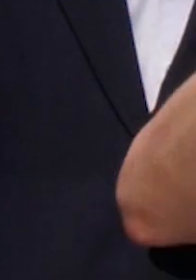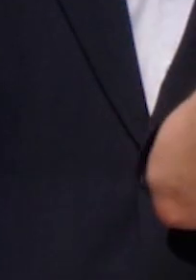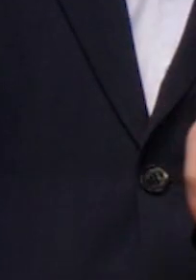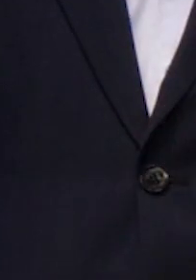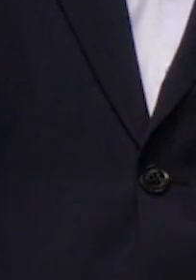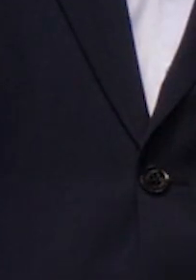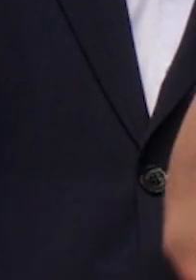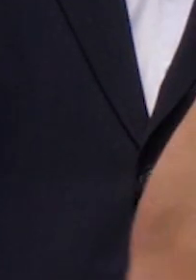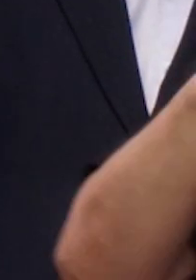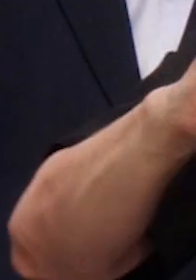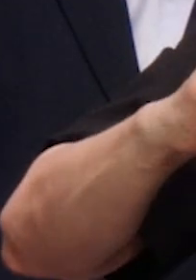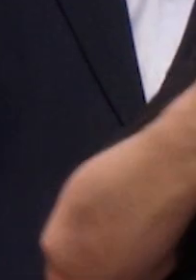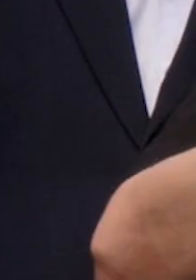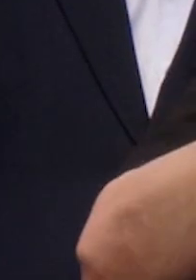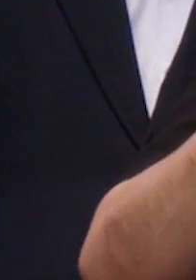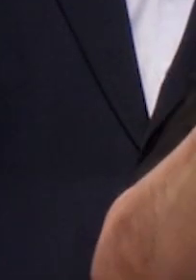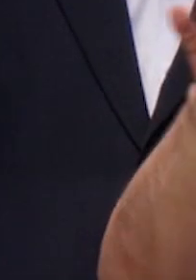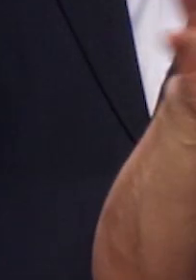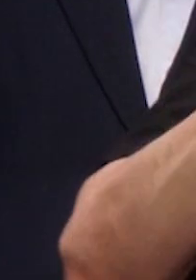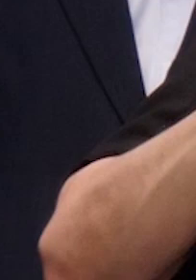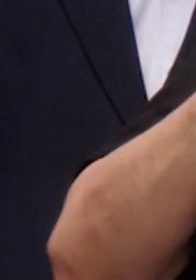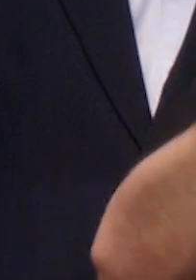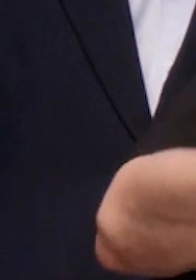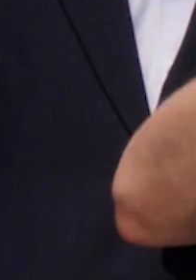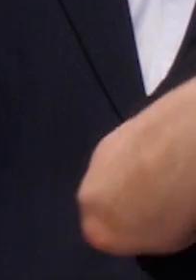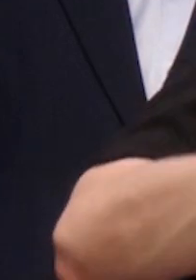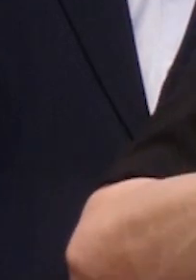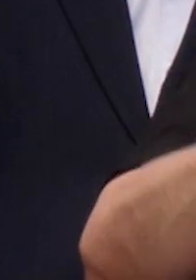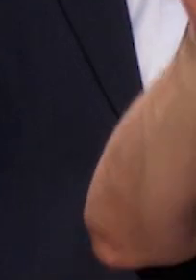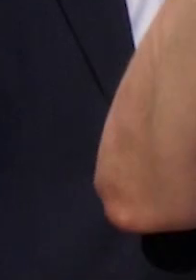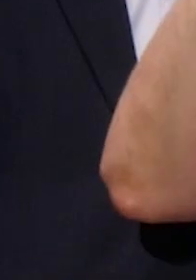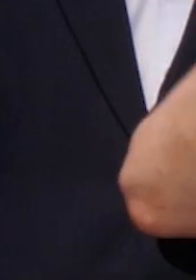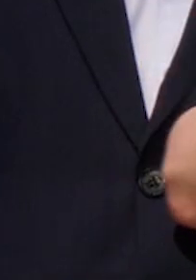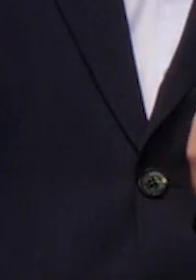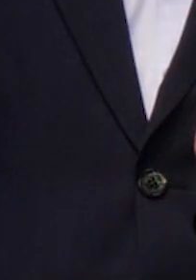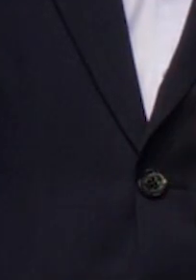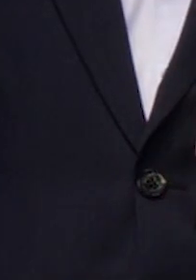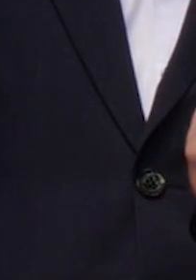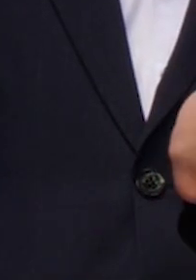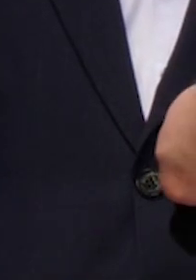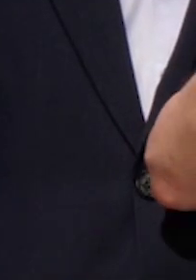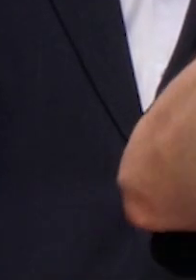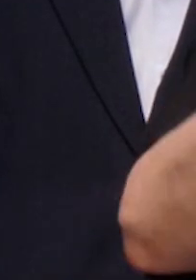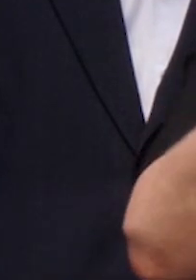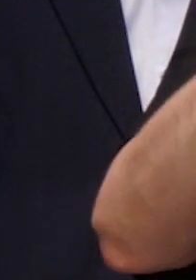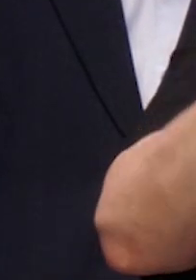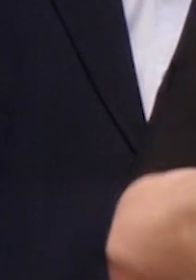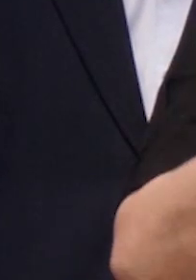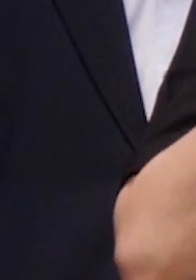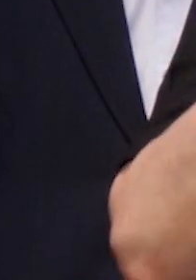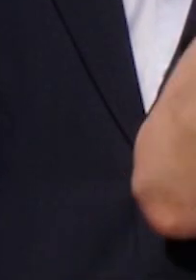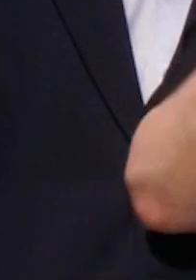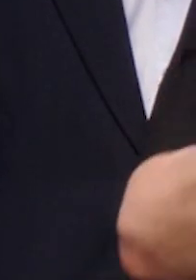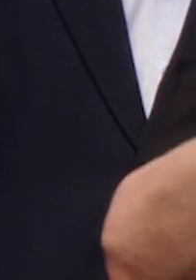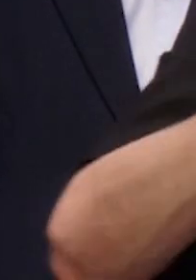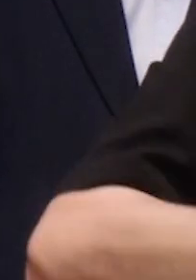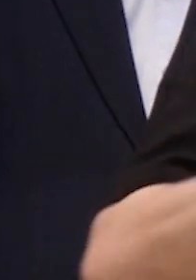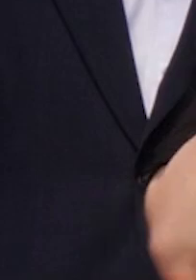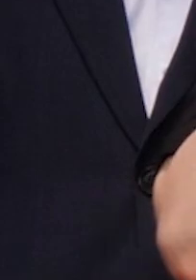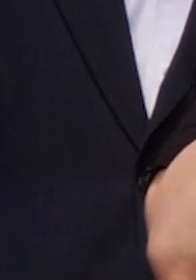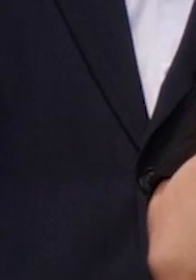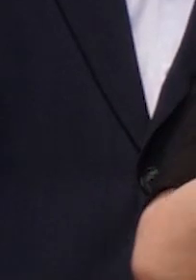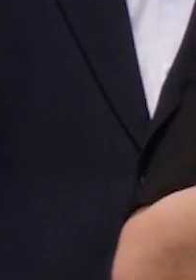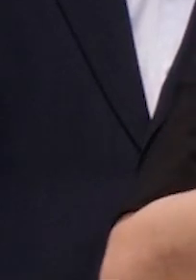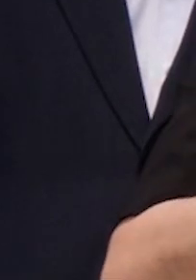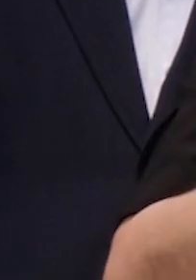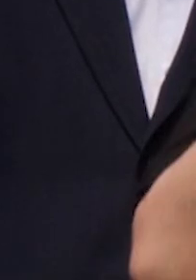정부 외교부 장관은 국회에 출석해 IAEA에서 문제가 없다고 한다면 수용해야